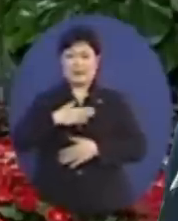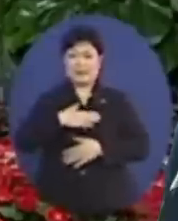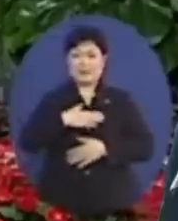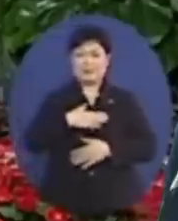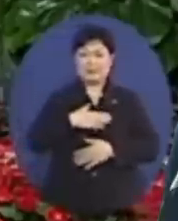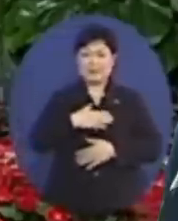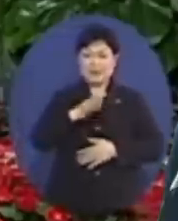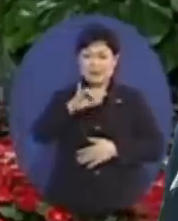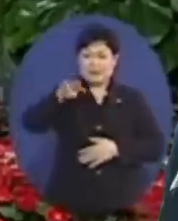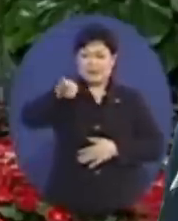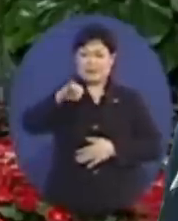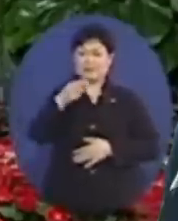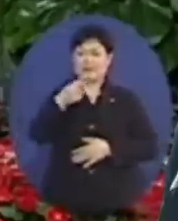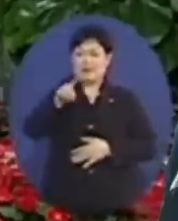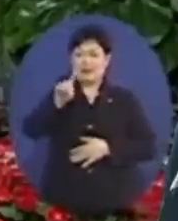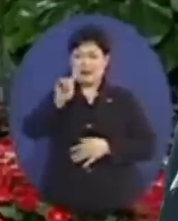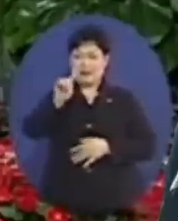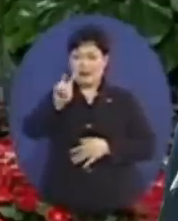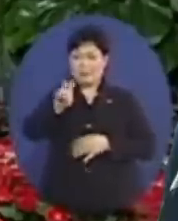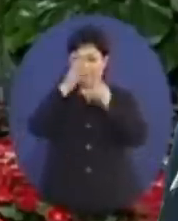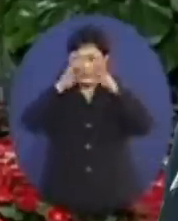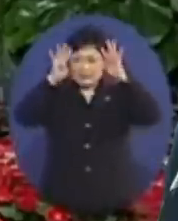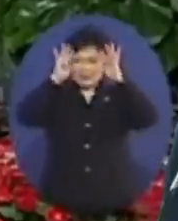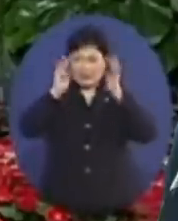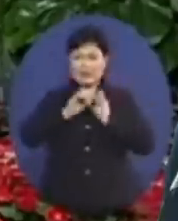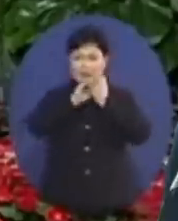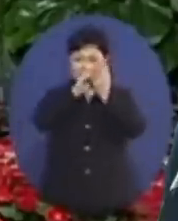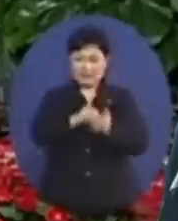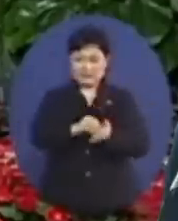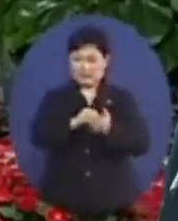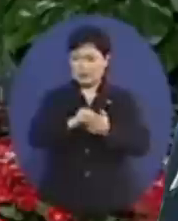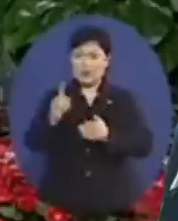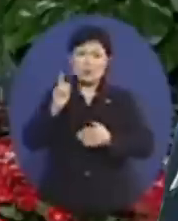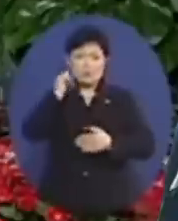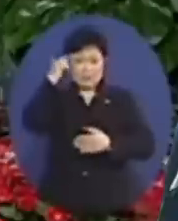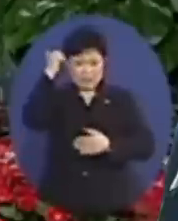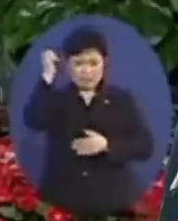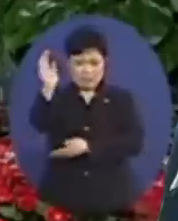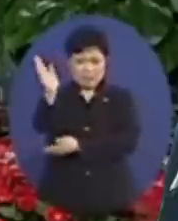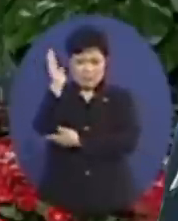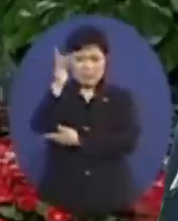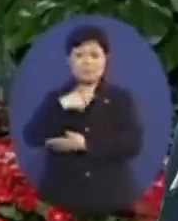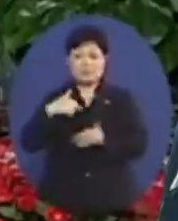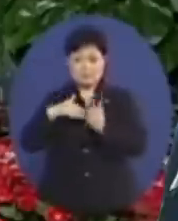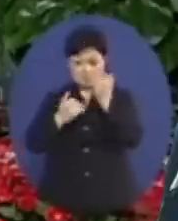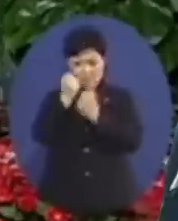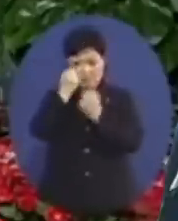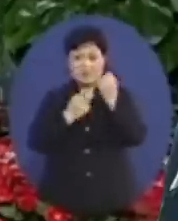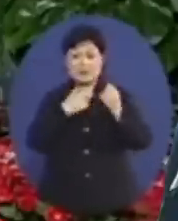이슬람 대학에 가서 차프를 인도한 적이 있는데 내게 말하기를 예수님이